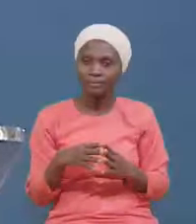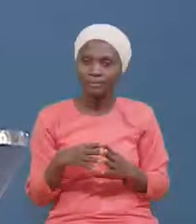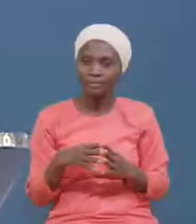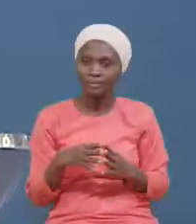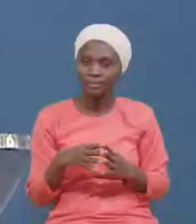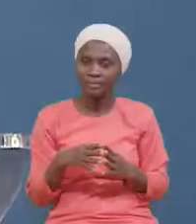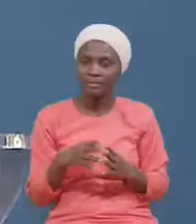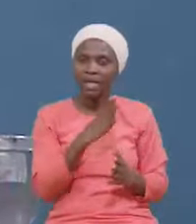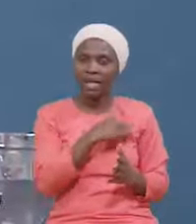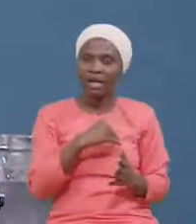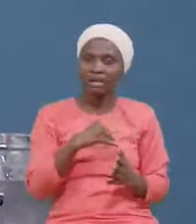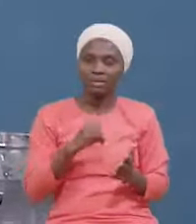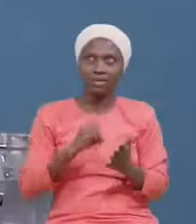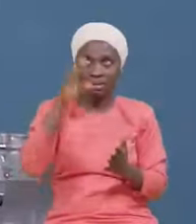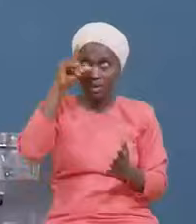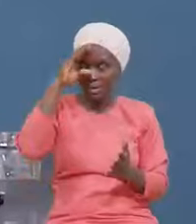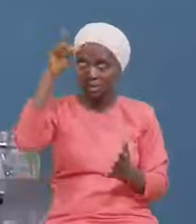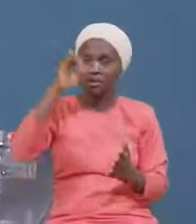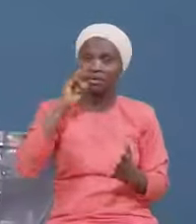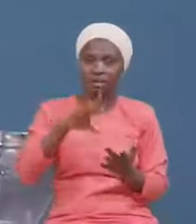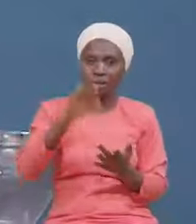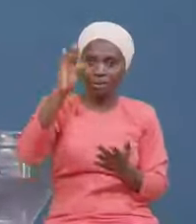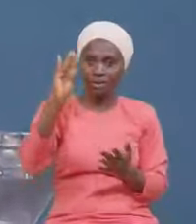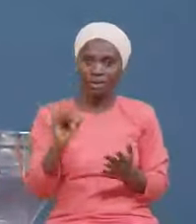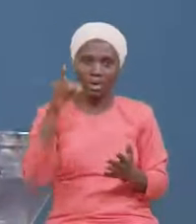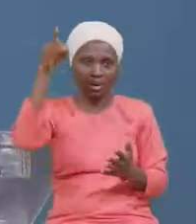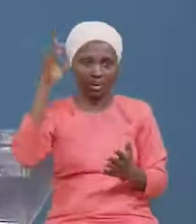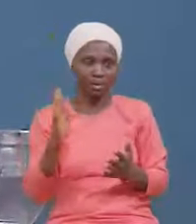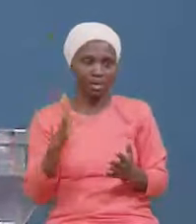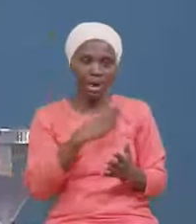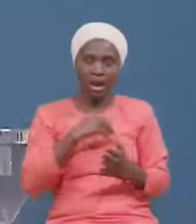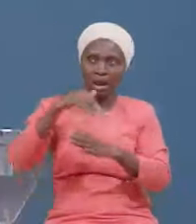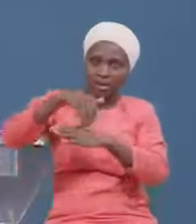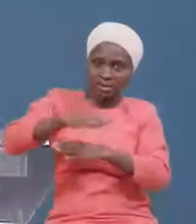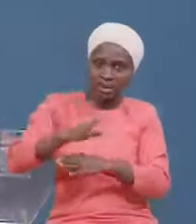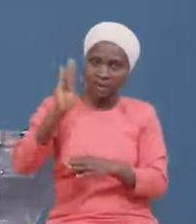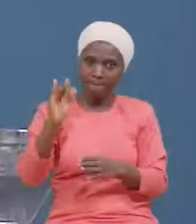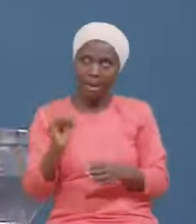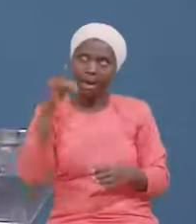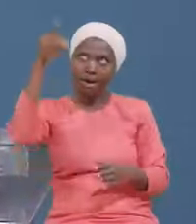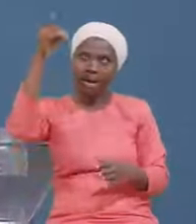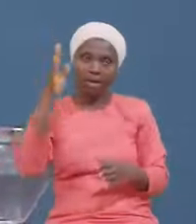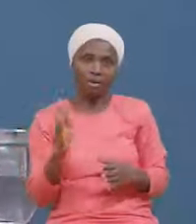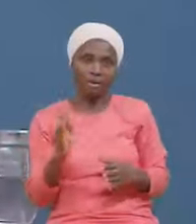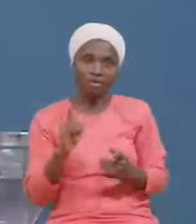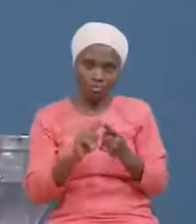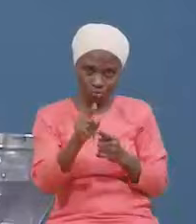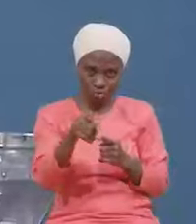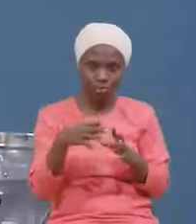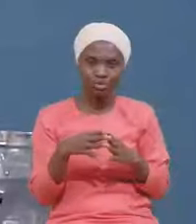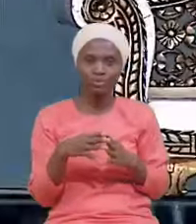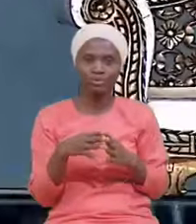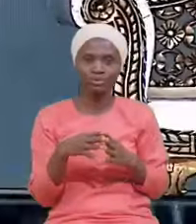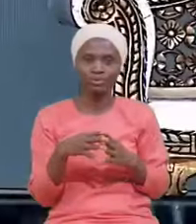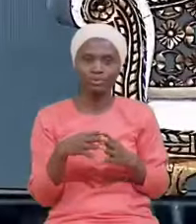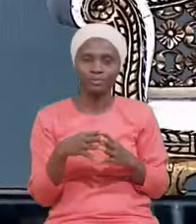గుర్తిస్తారా? Appointed by God. దేవుని చేత నియమించబడ్డాడు. And sent by God unto you. దేవుని